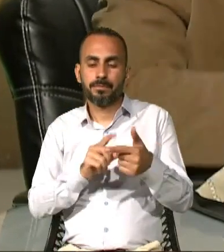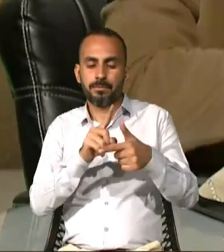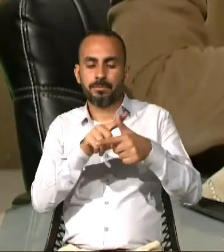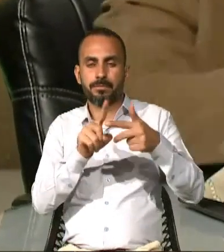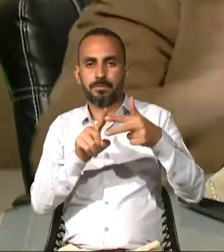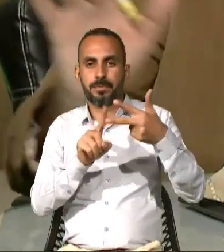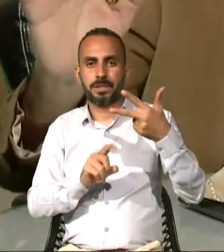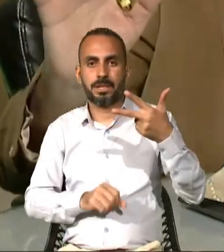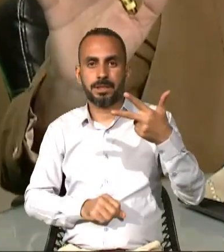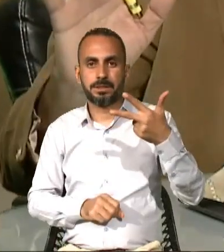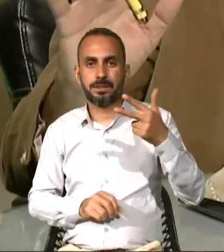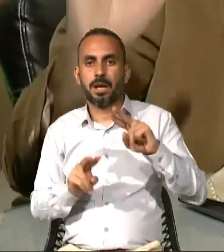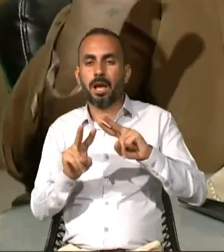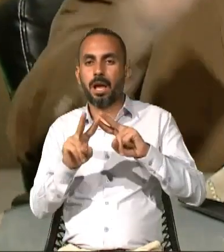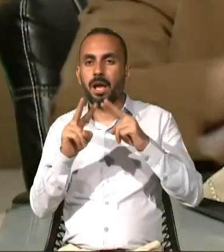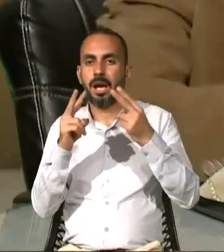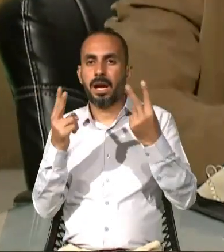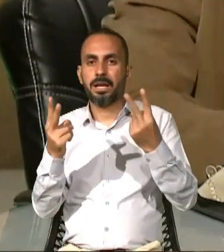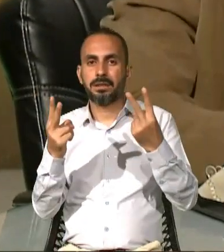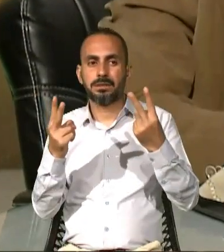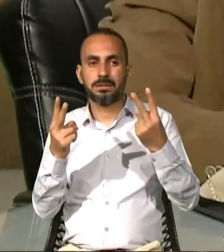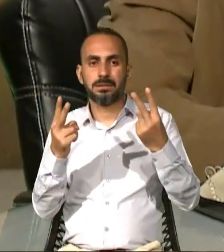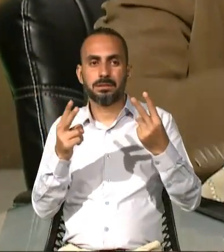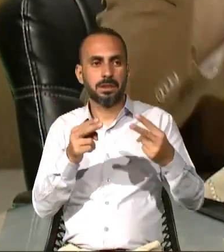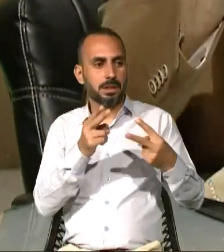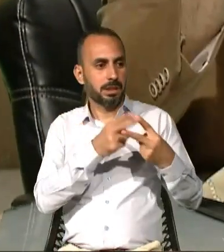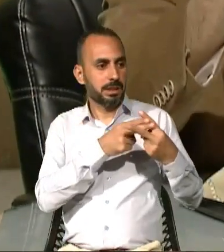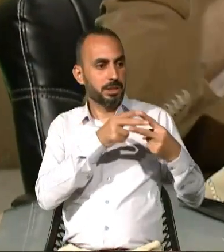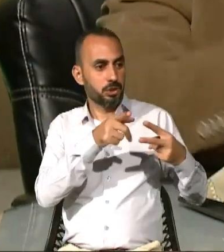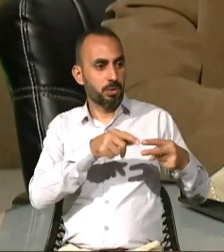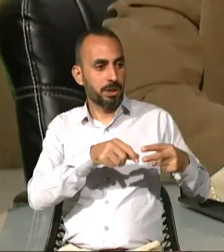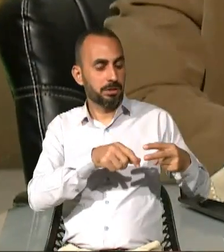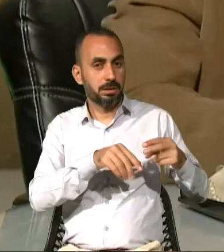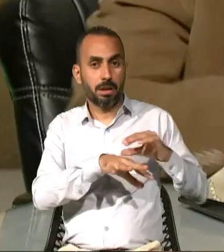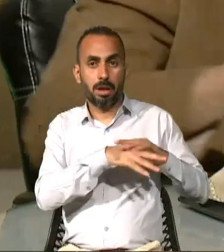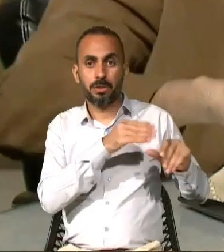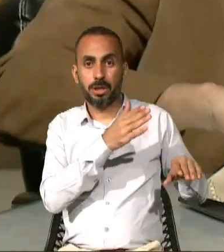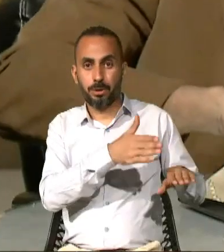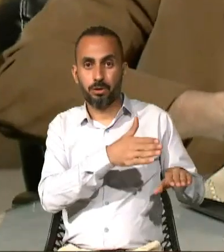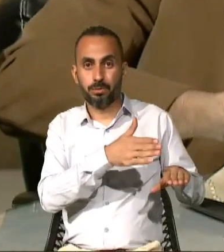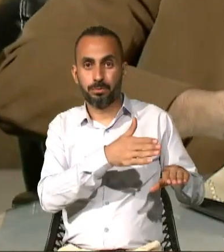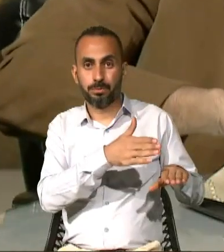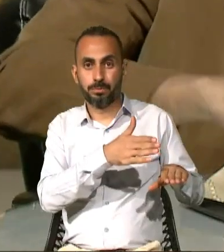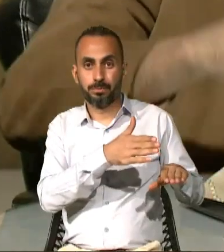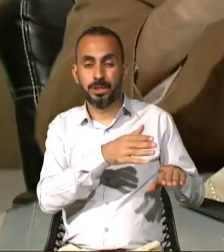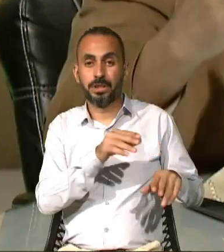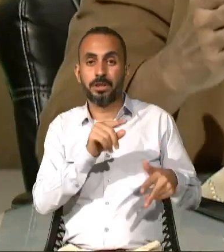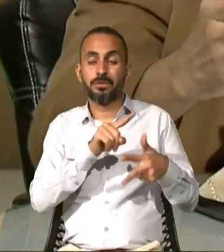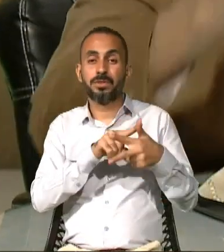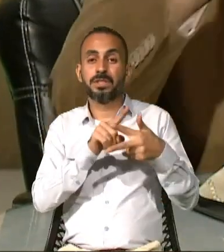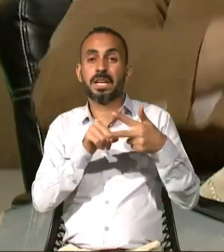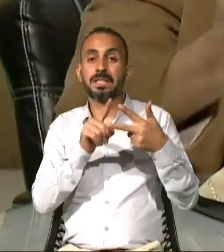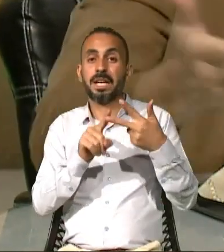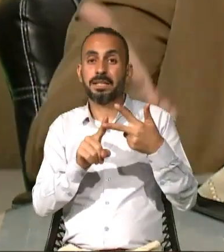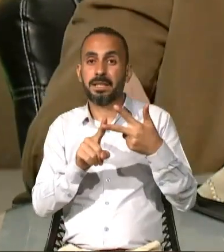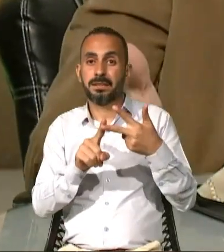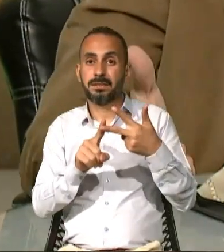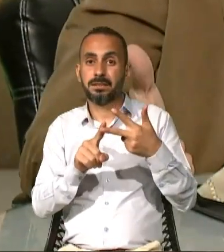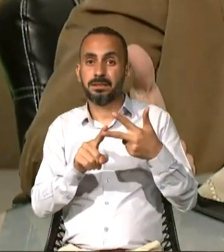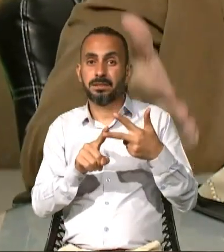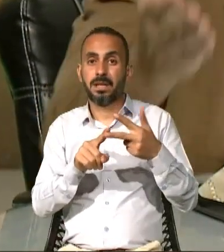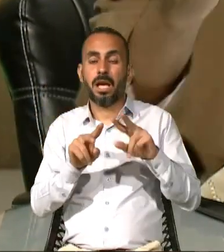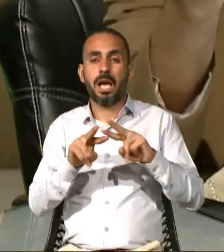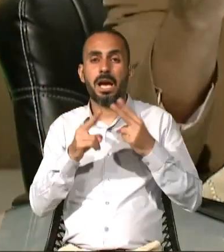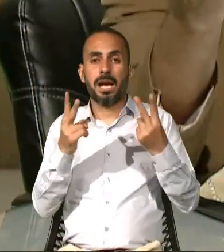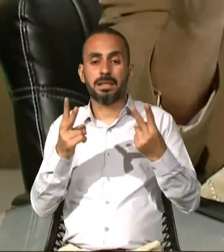حاجات عكس اللي ناس كتير عاملاهم. فأنا عايز أقول للمشاهد العزيز دلوقتي في ثلاث حاجات عكس ثلاث حاجات منه؟ عكس اللي